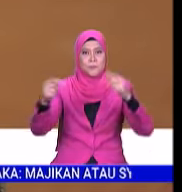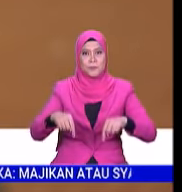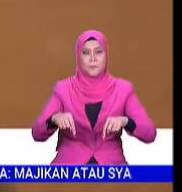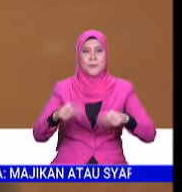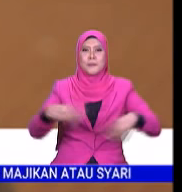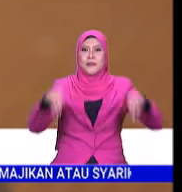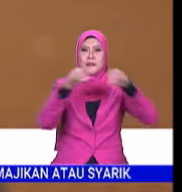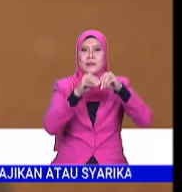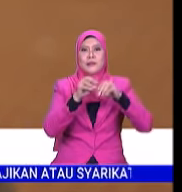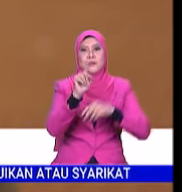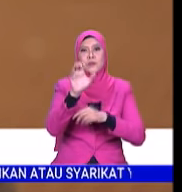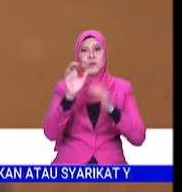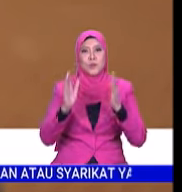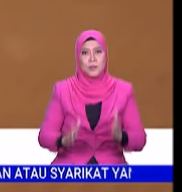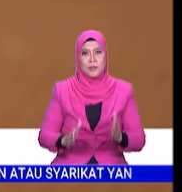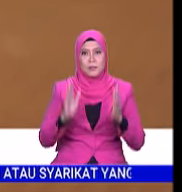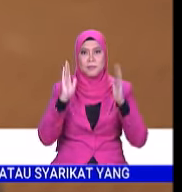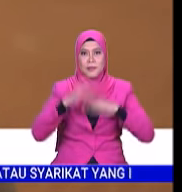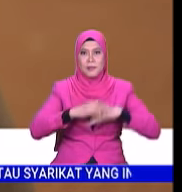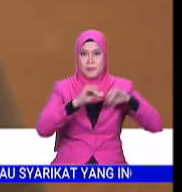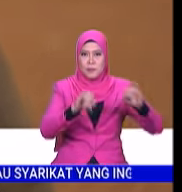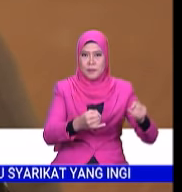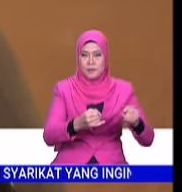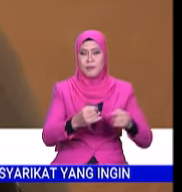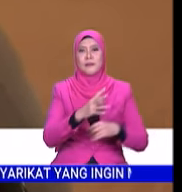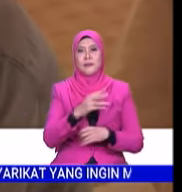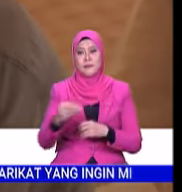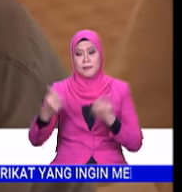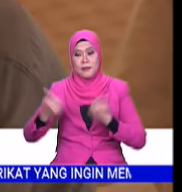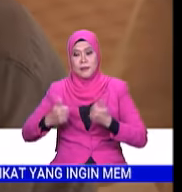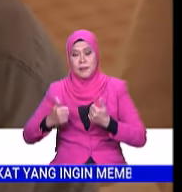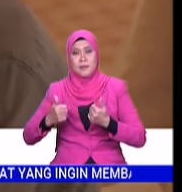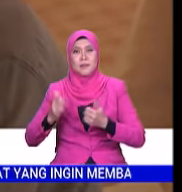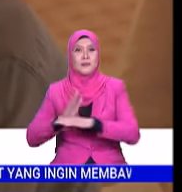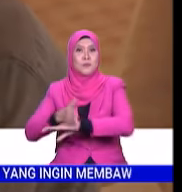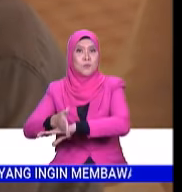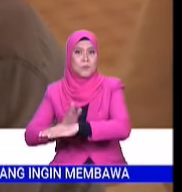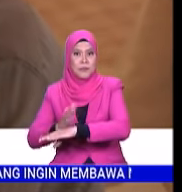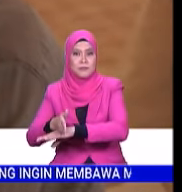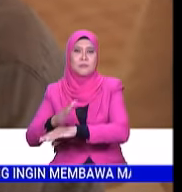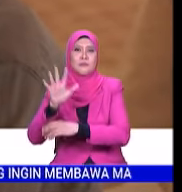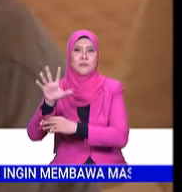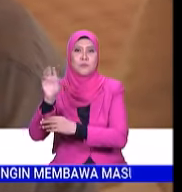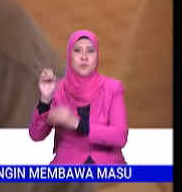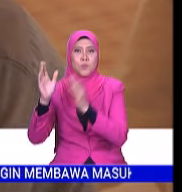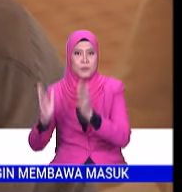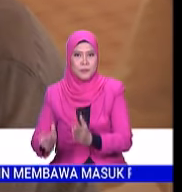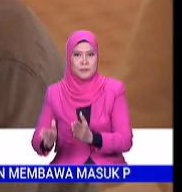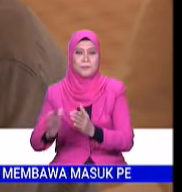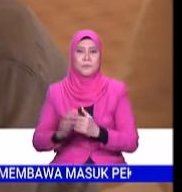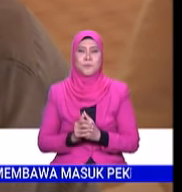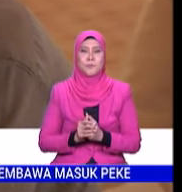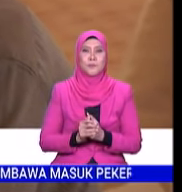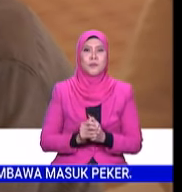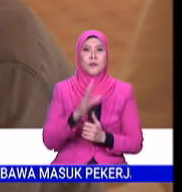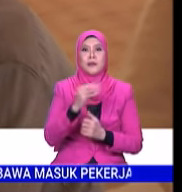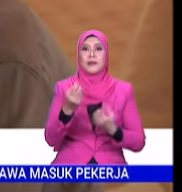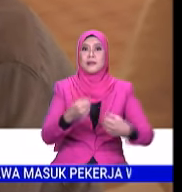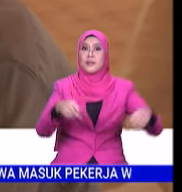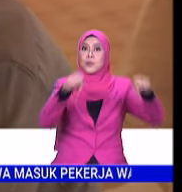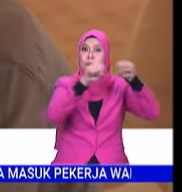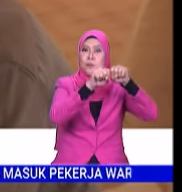untuk solat Jumaat serta solat sunat Aidil Adha dan 50 orang bagi solat fardu. Masjid Qariah dan Surau